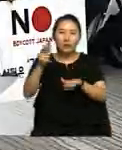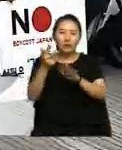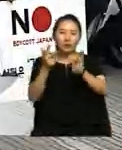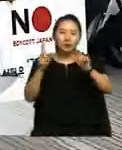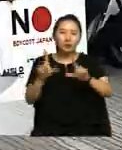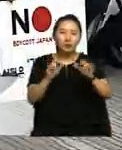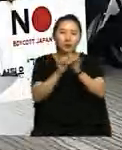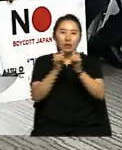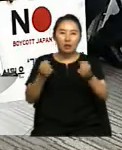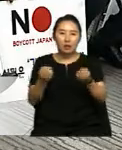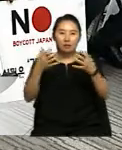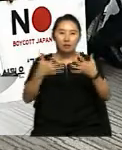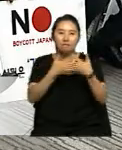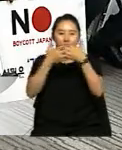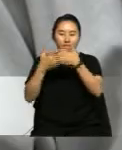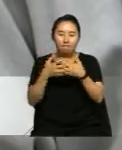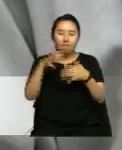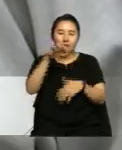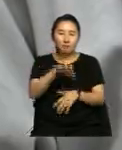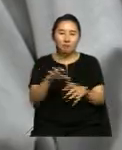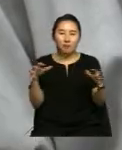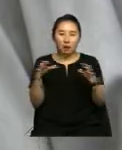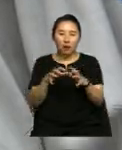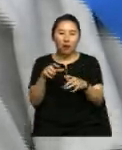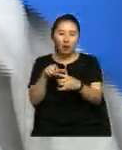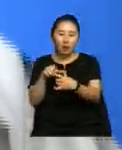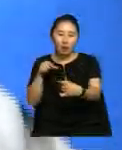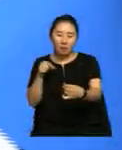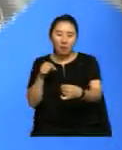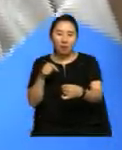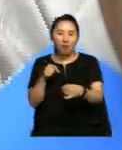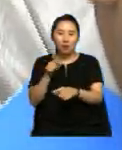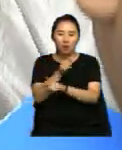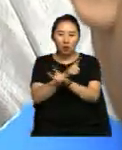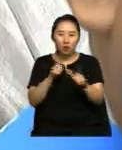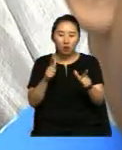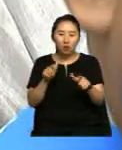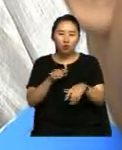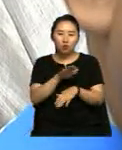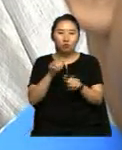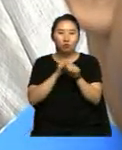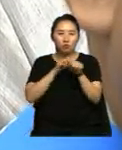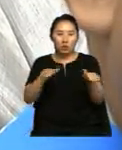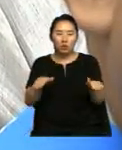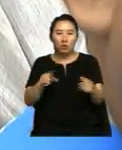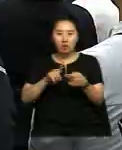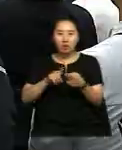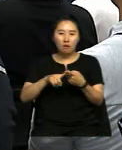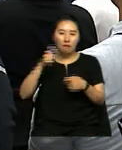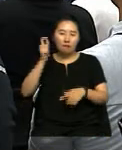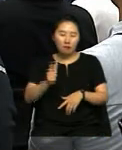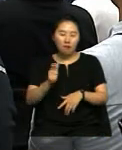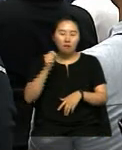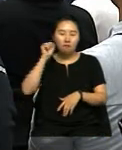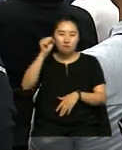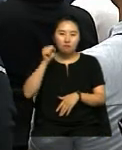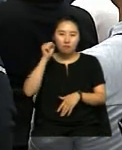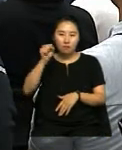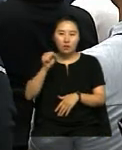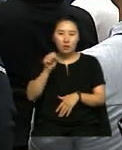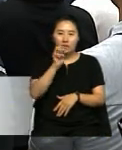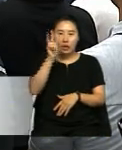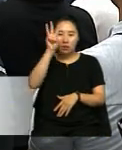명의 시민들이 행사장을 가득 메운 가운데 일본의 백색국가 배제 조치를 강력히 항의했습니다. 관련해